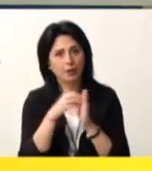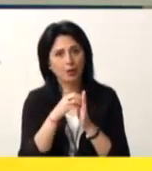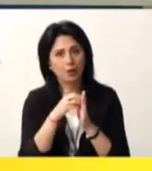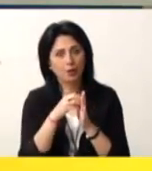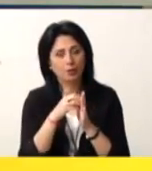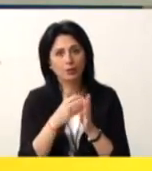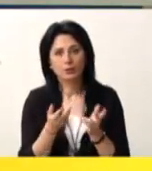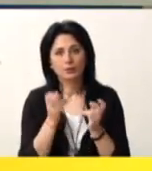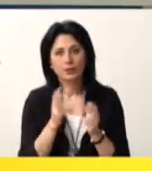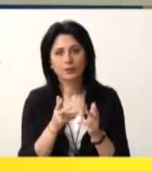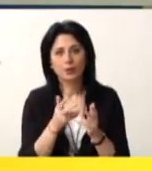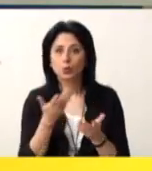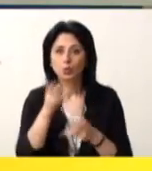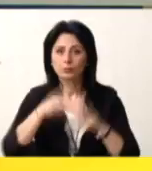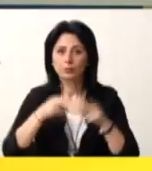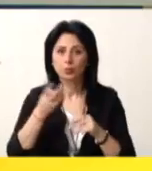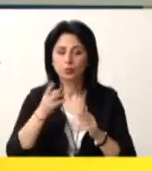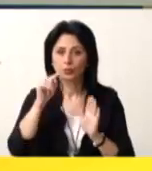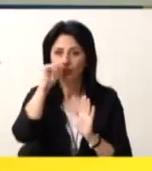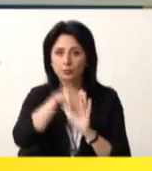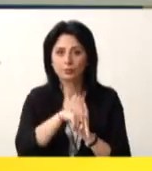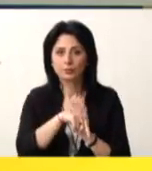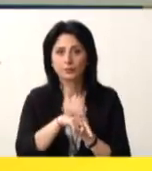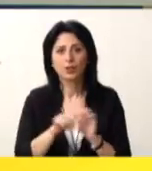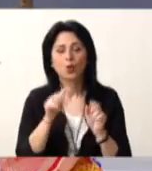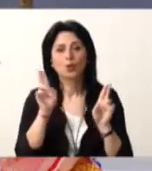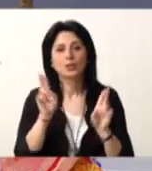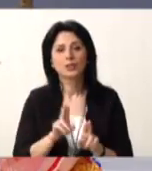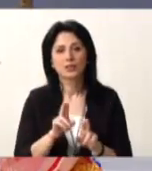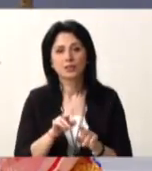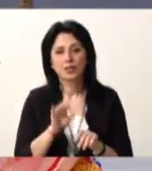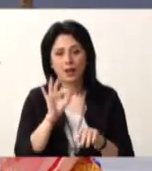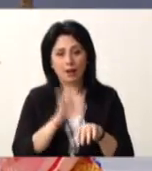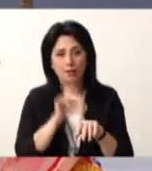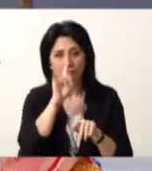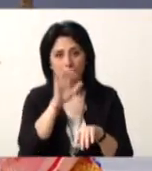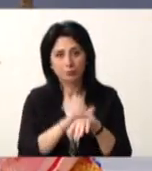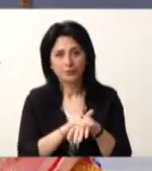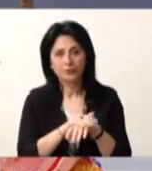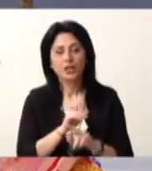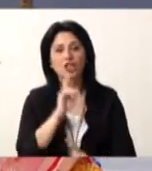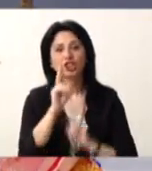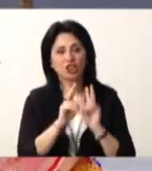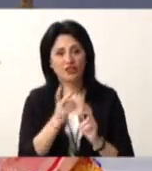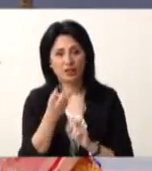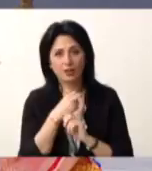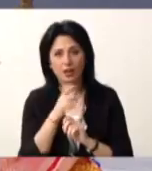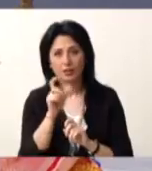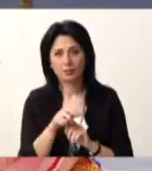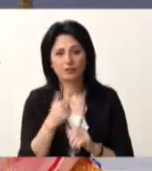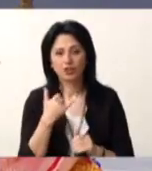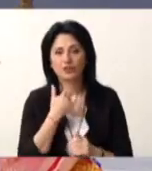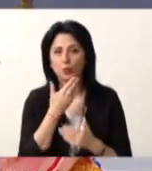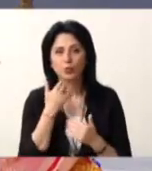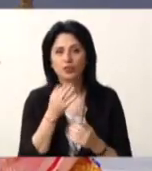მაინც ქირურგიული გზით უნდა მოცილდეს ეს? როგორც წესი, დიაგნოზის დასმა ხდება ჩივილების შემდეგ. იმიტომ რომ ჩვენთან არ